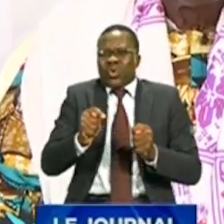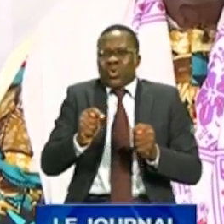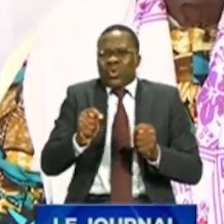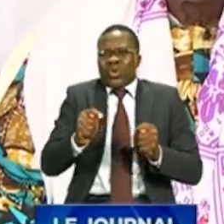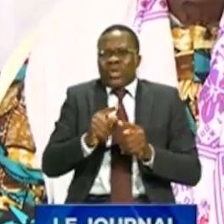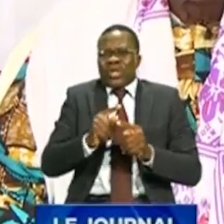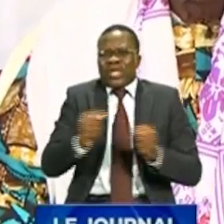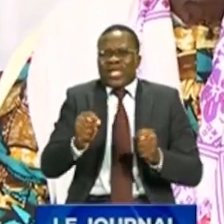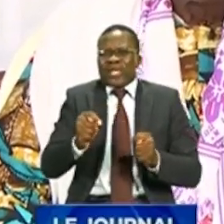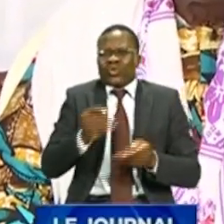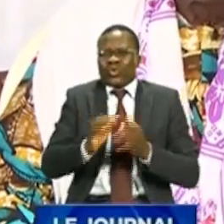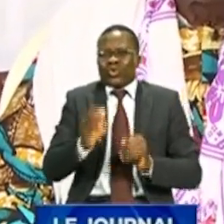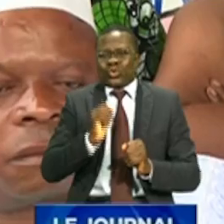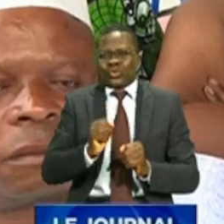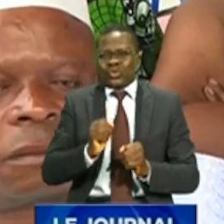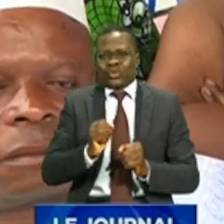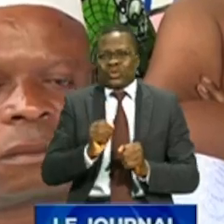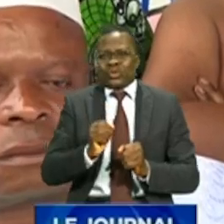il y a trop de bousculage.